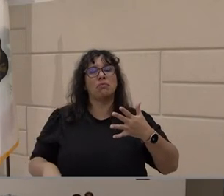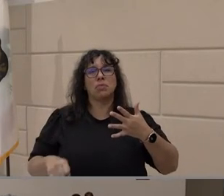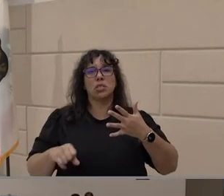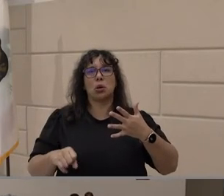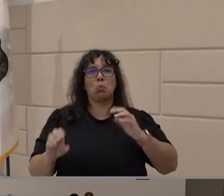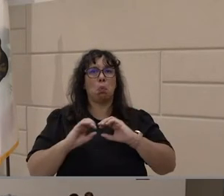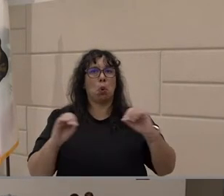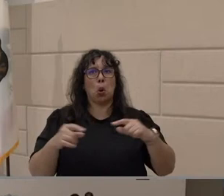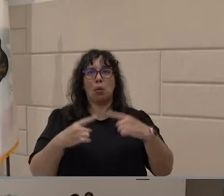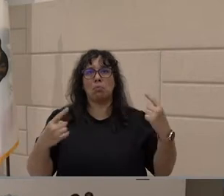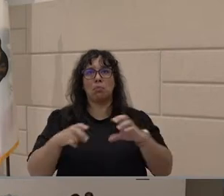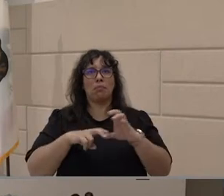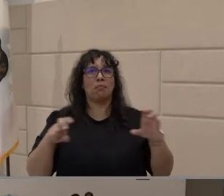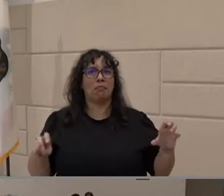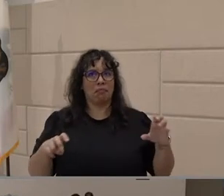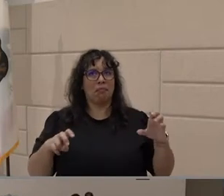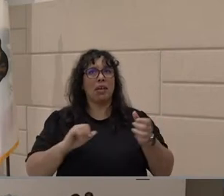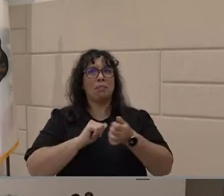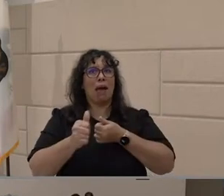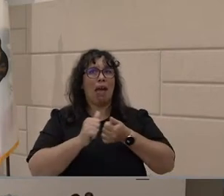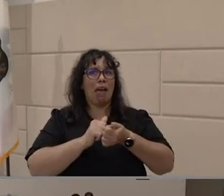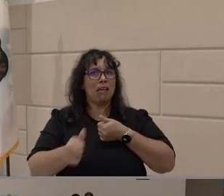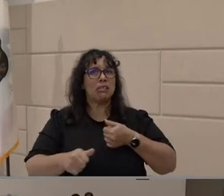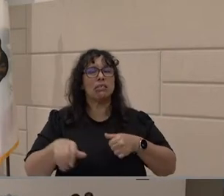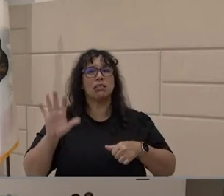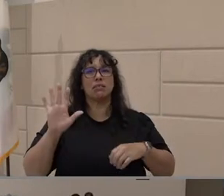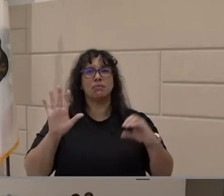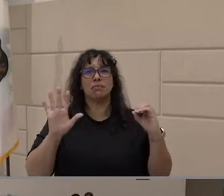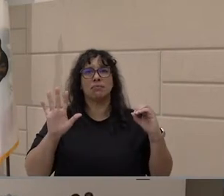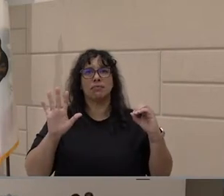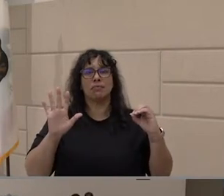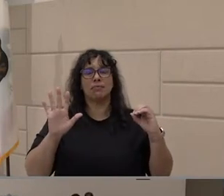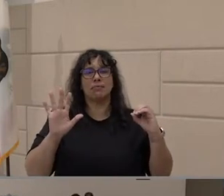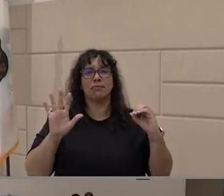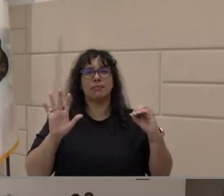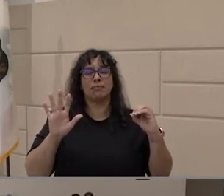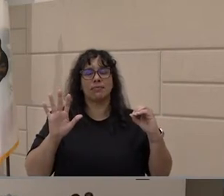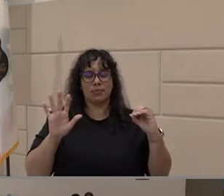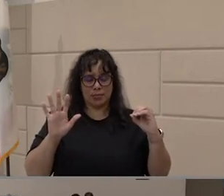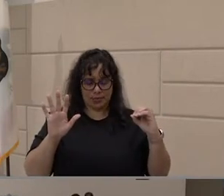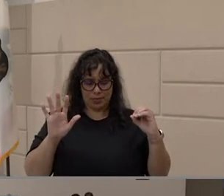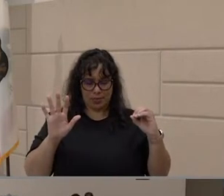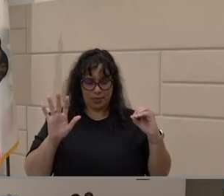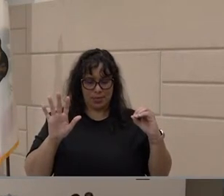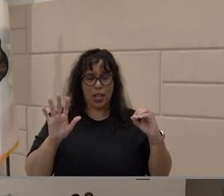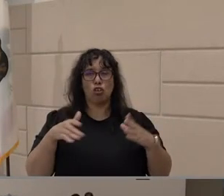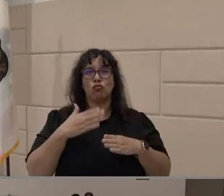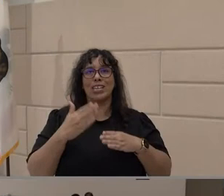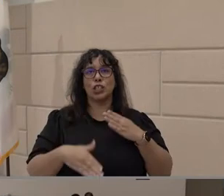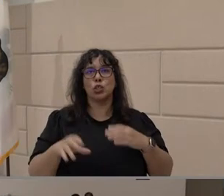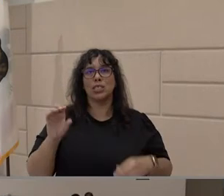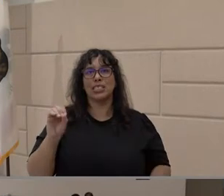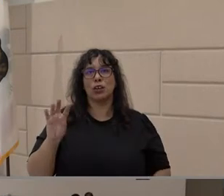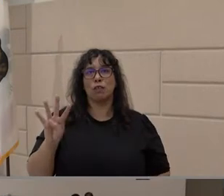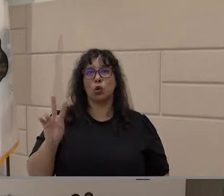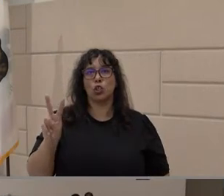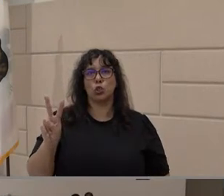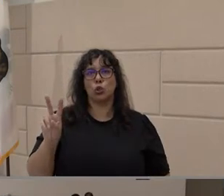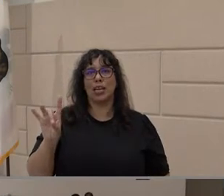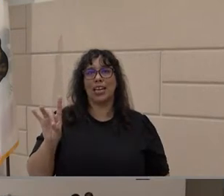មអមមានយល់ចំតោះឬក៏អនុពវិទេគឺដូចនេះមានការបោះចប់5ទល់នឹង